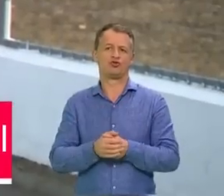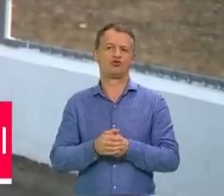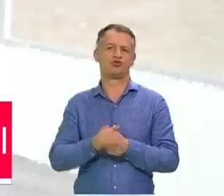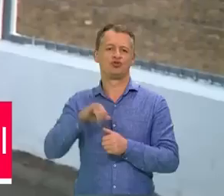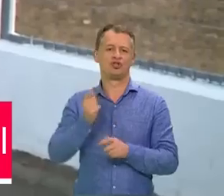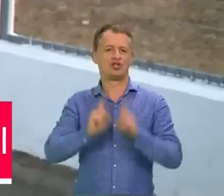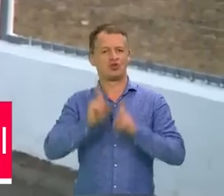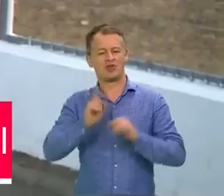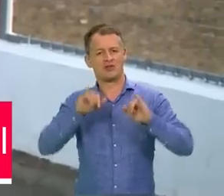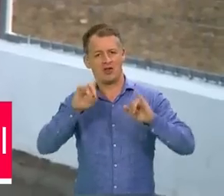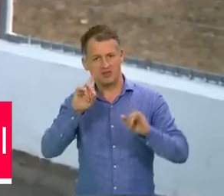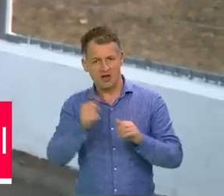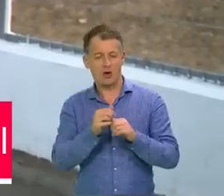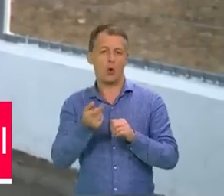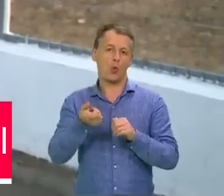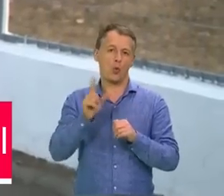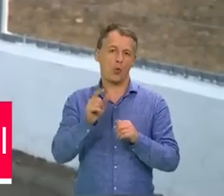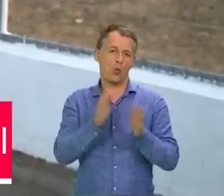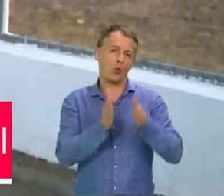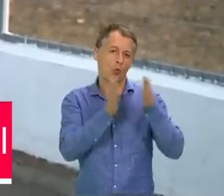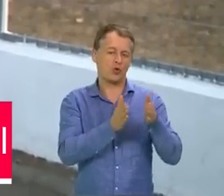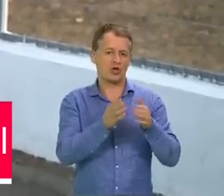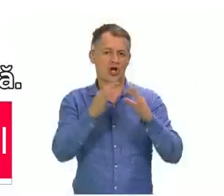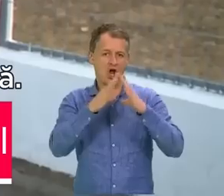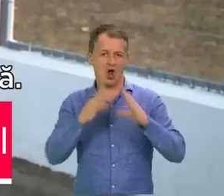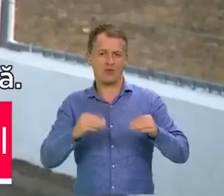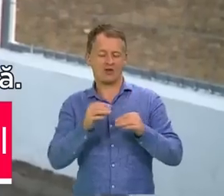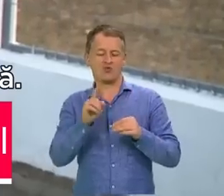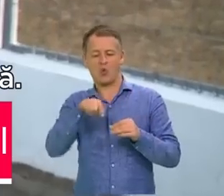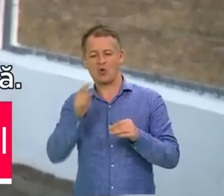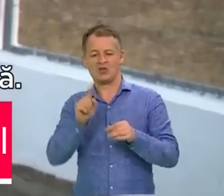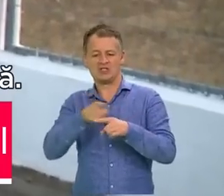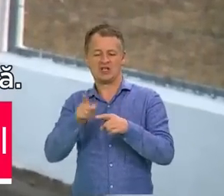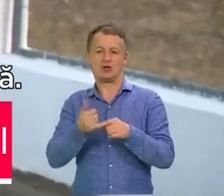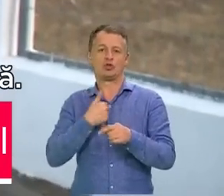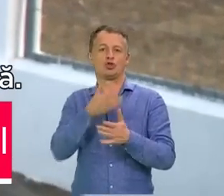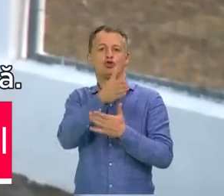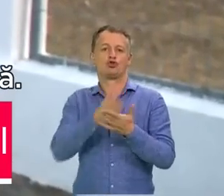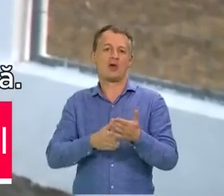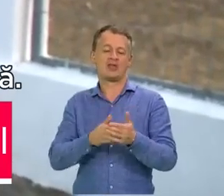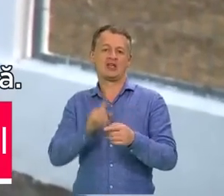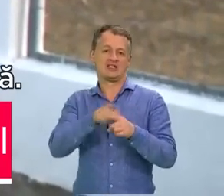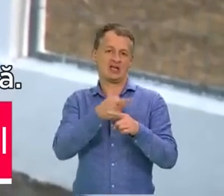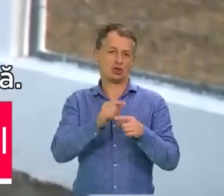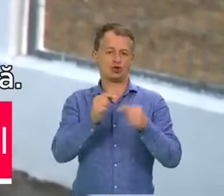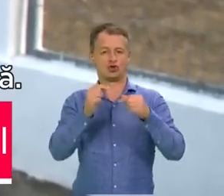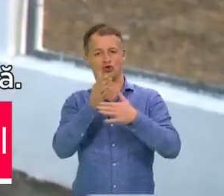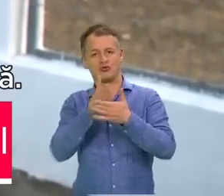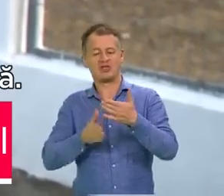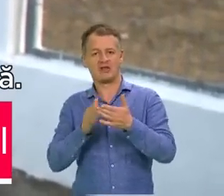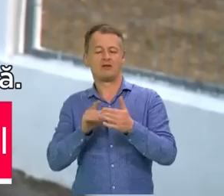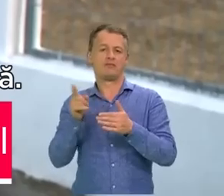Câteodată, da. Unii erau români, unii țigani și nu se înțelegeau și de aia. Păi eu sunt jumate-jumate și cu unii mă înțelegeam,